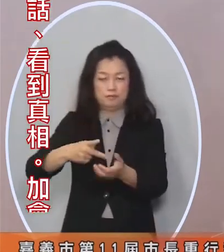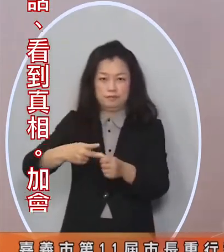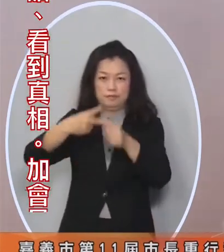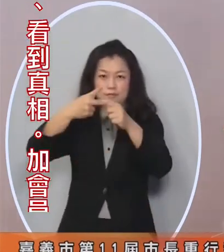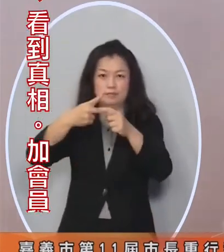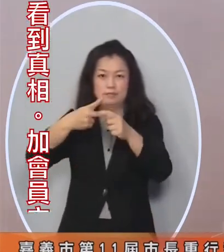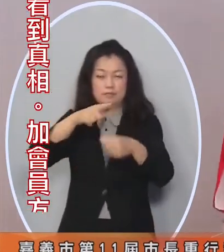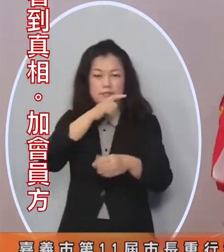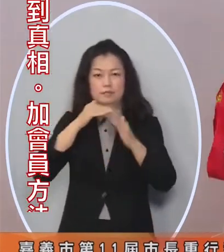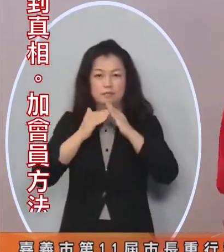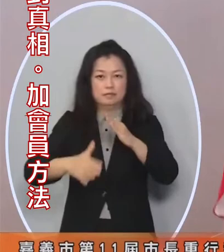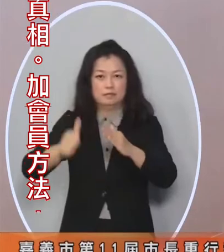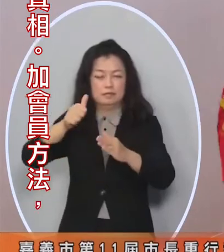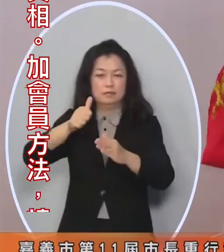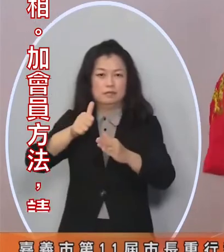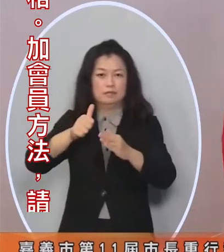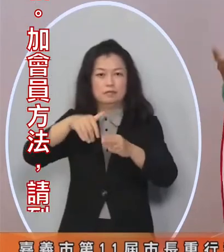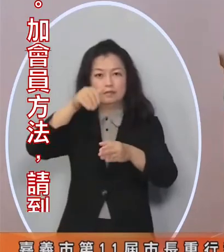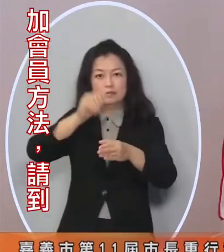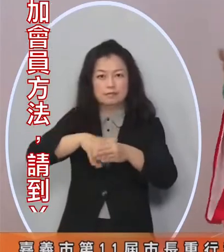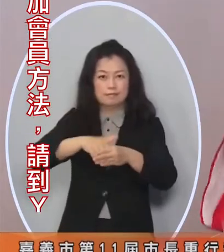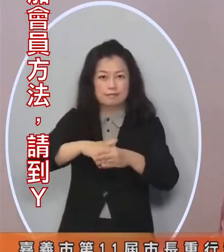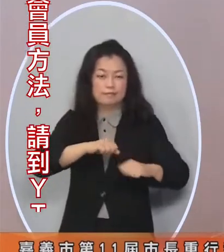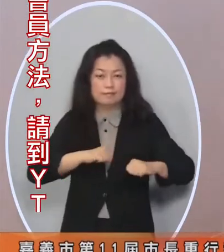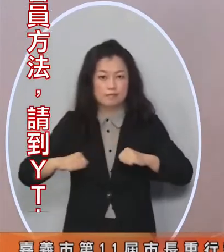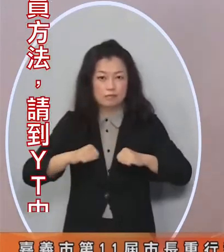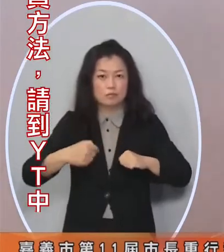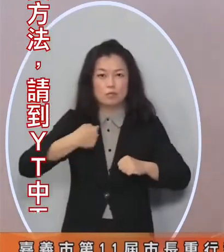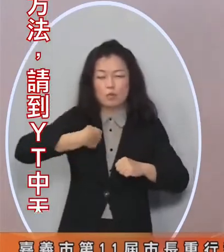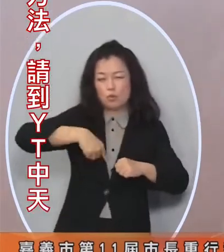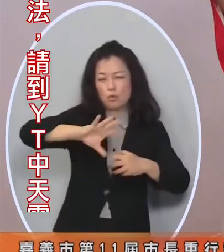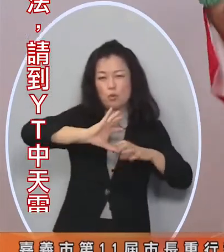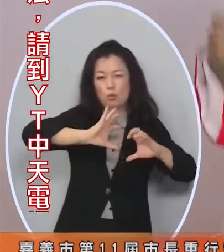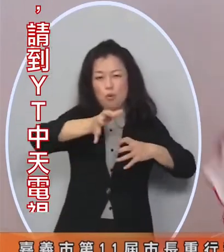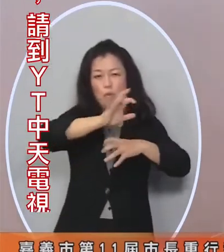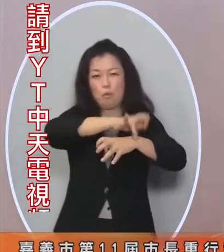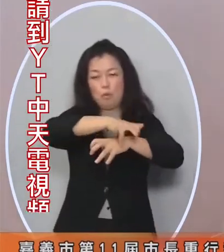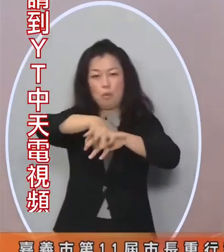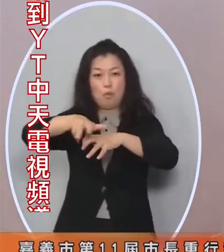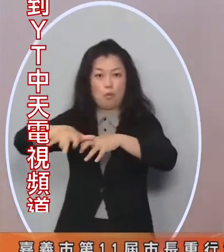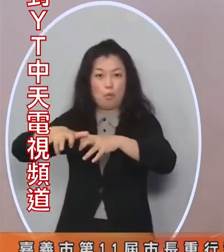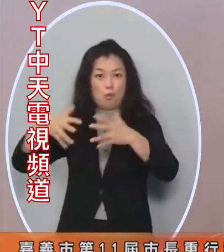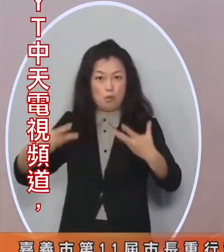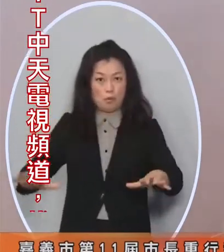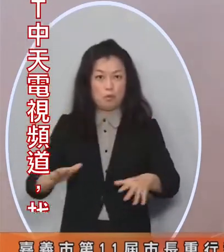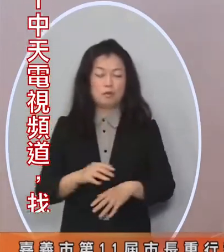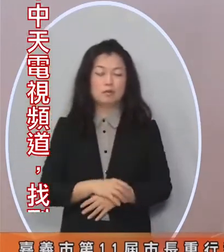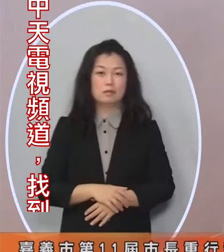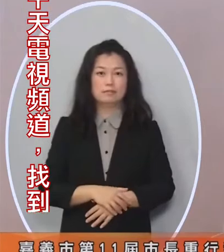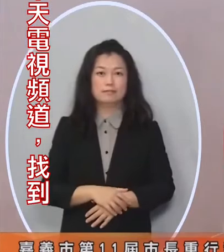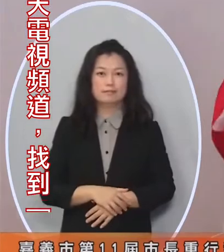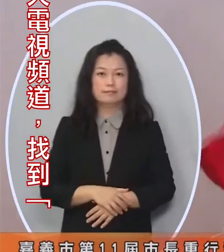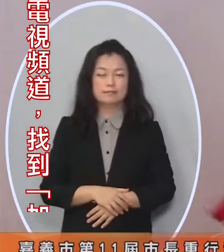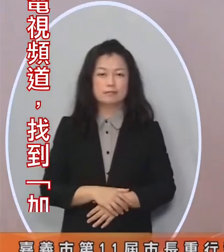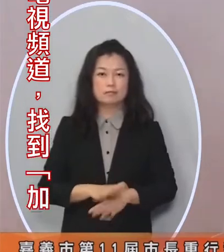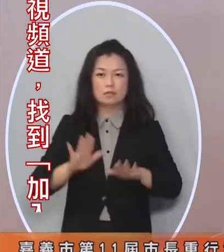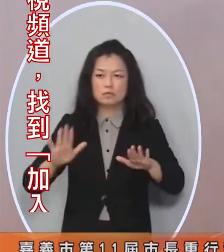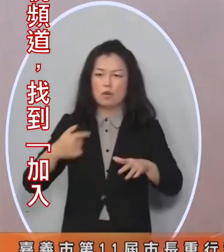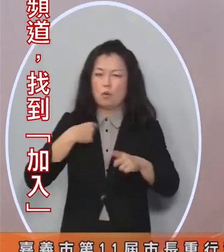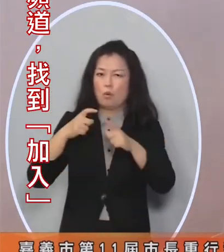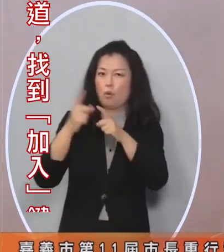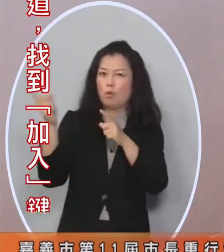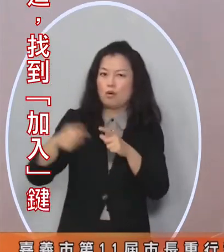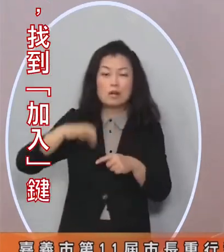我去过瑞典，去过美国，去过很多地方为台湾做国民外交，我完成了宝岛台湾图。结果呢，我现在回到嘉